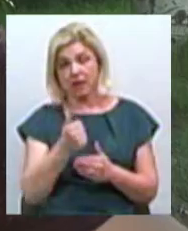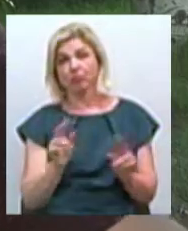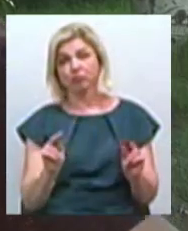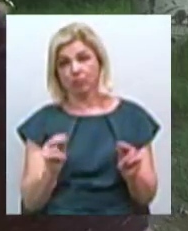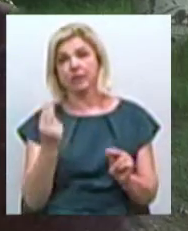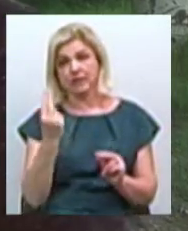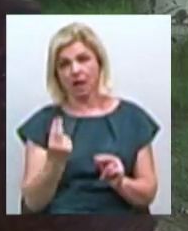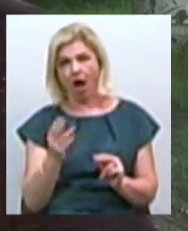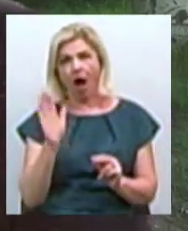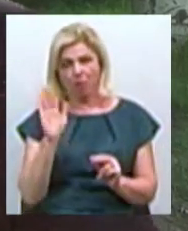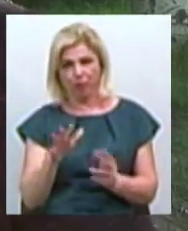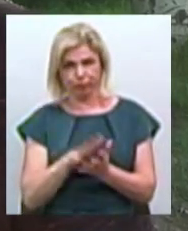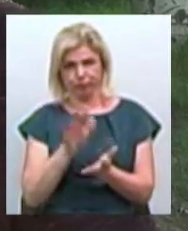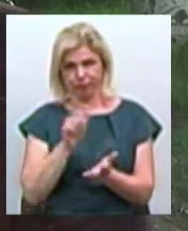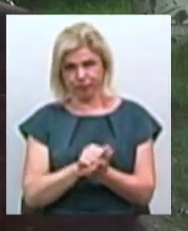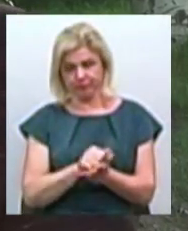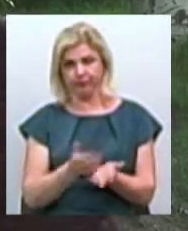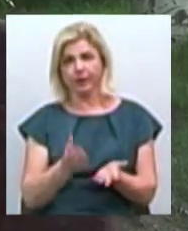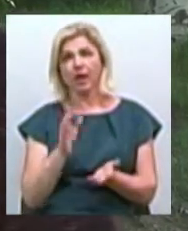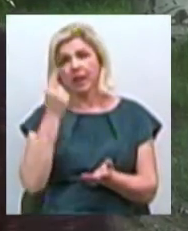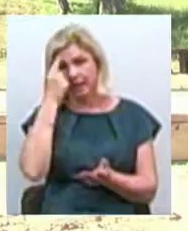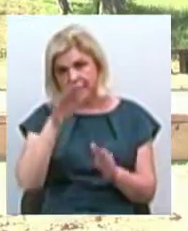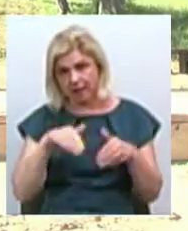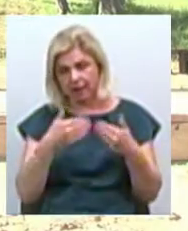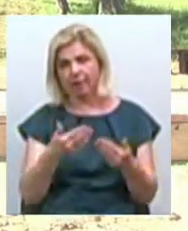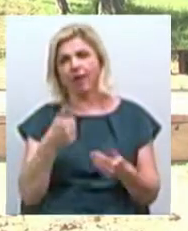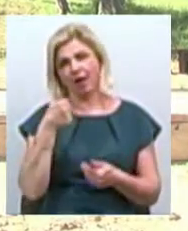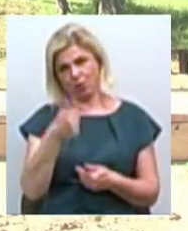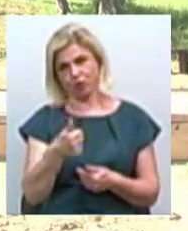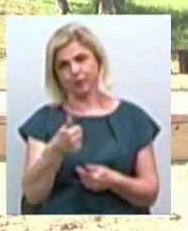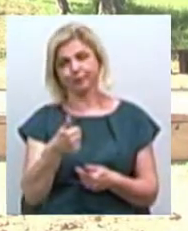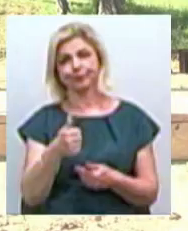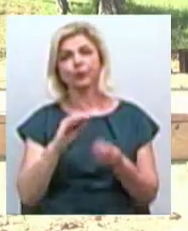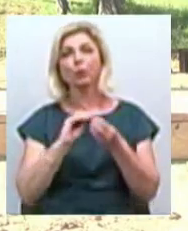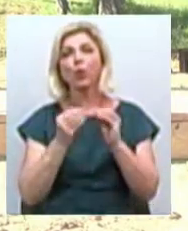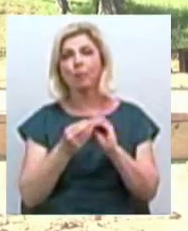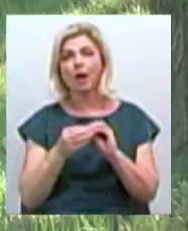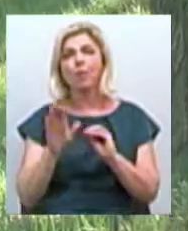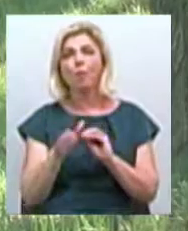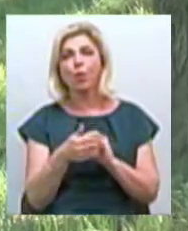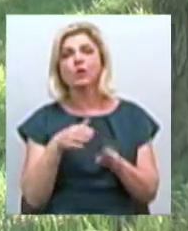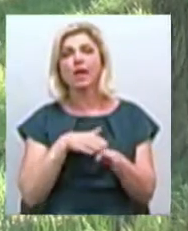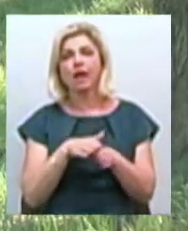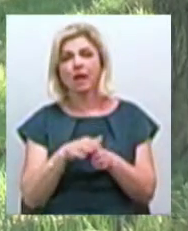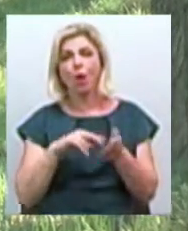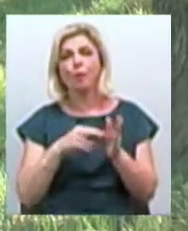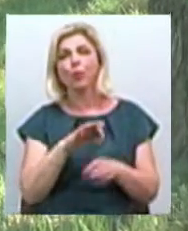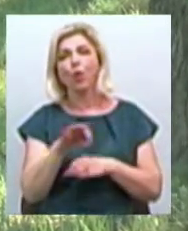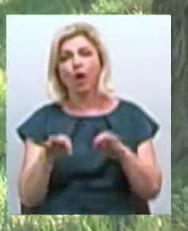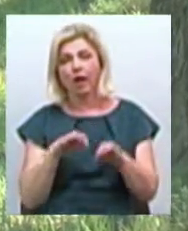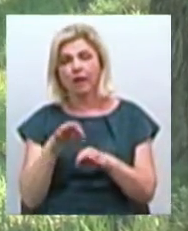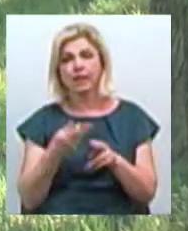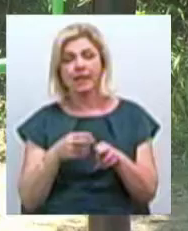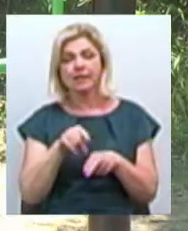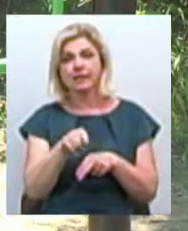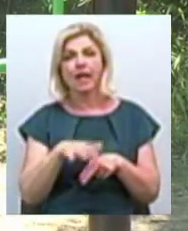Її погнули вандали. Але ініціатива хороша. Проблема після реалізації проекту, за словами Ірини Цуркан, в іншому. Ця